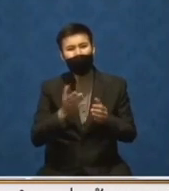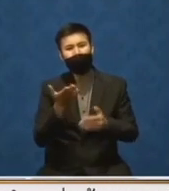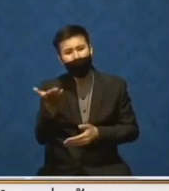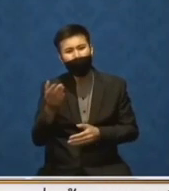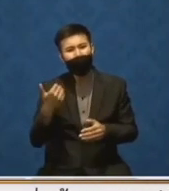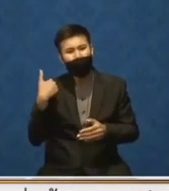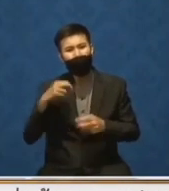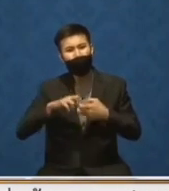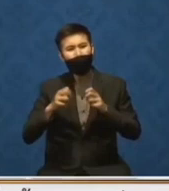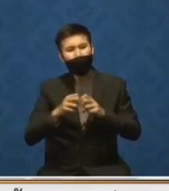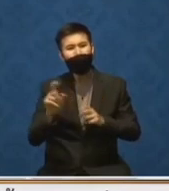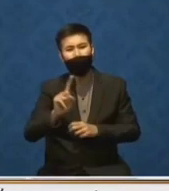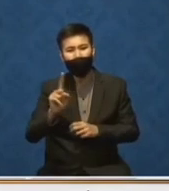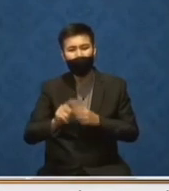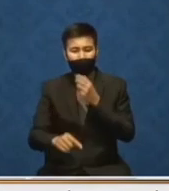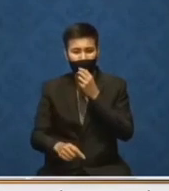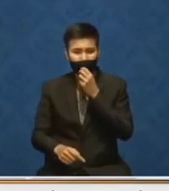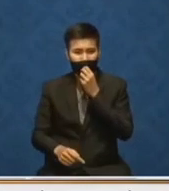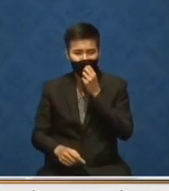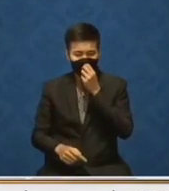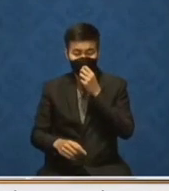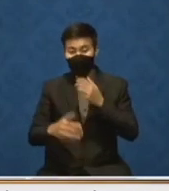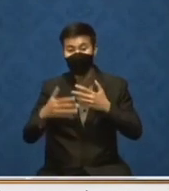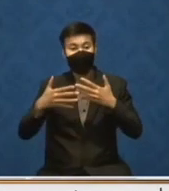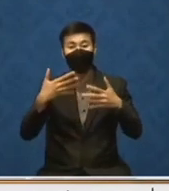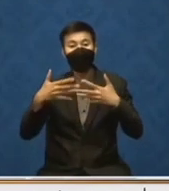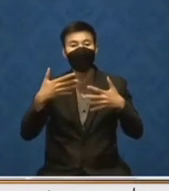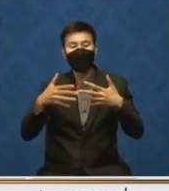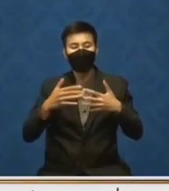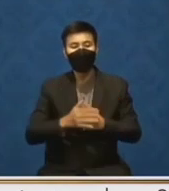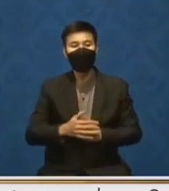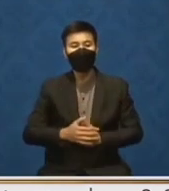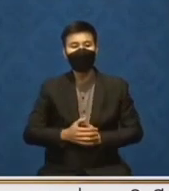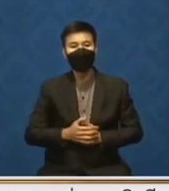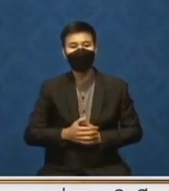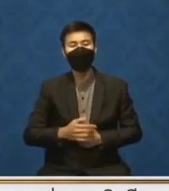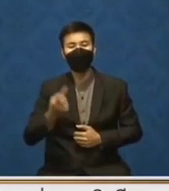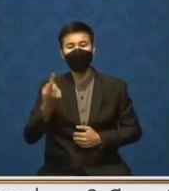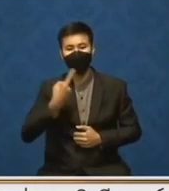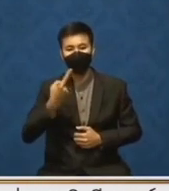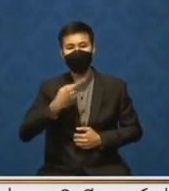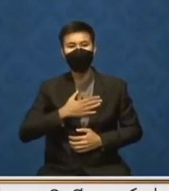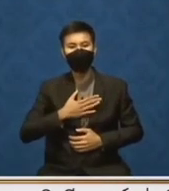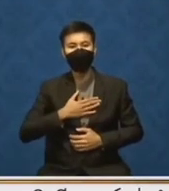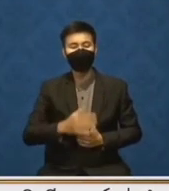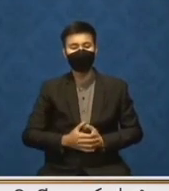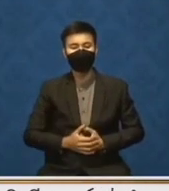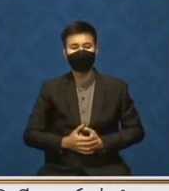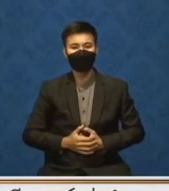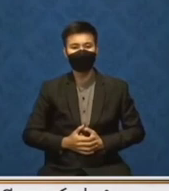เป็นอะไรก็จะด่าก็อะไรก็ไปทั่วไปทานอยู่ครับอ่า